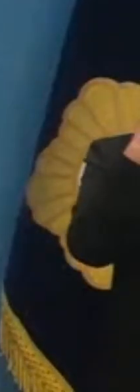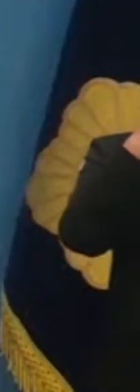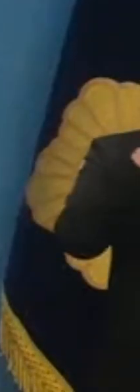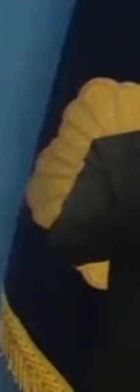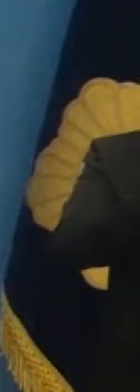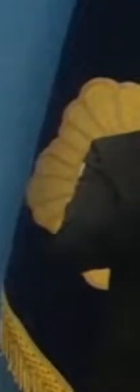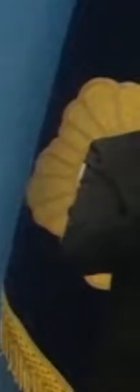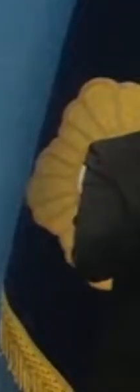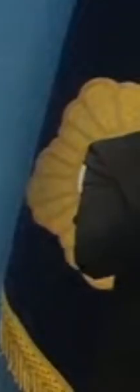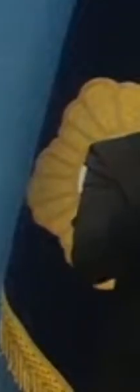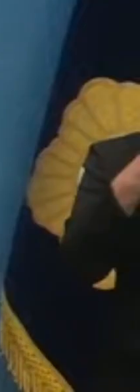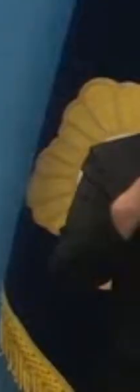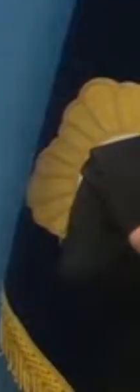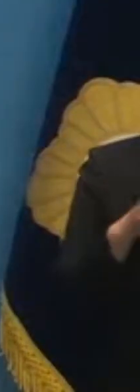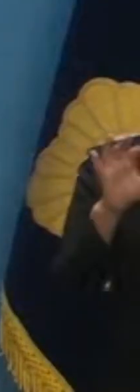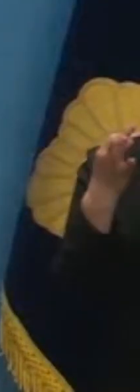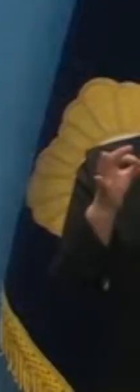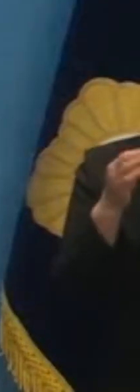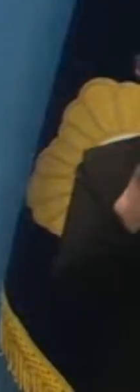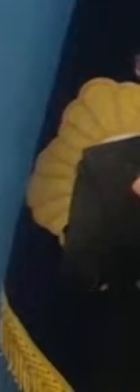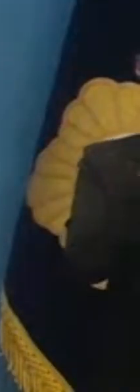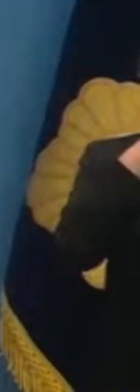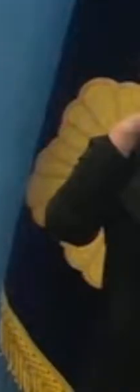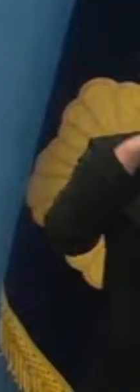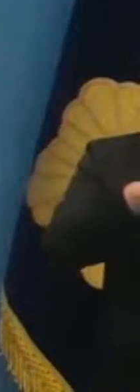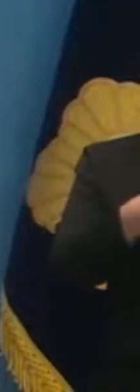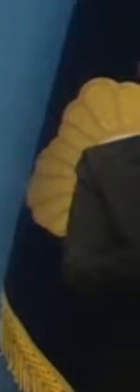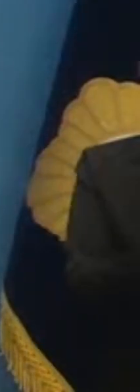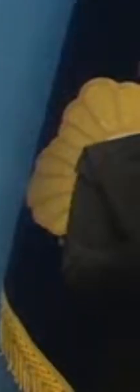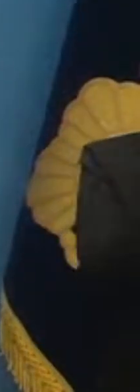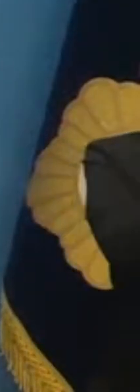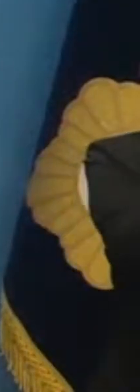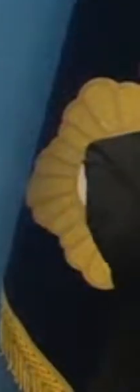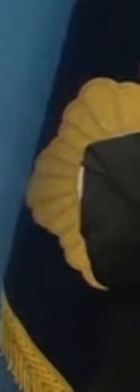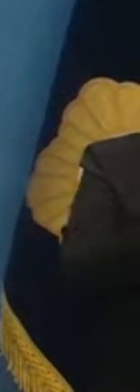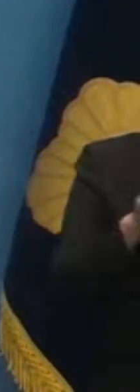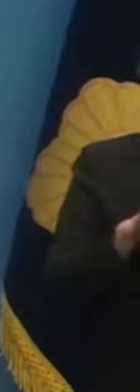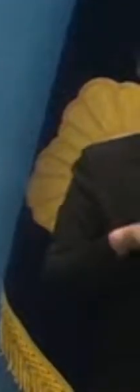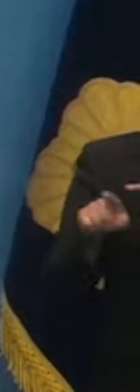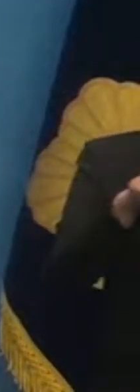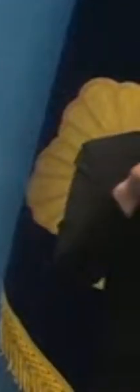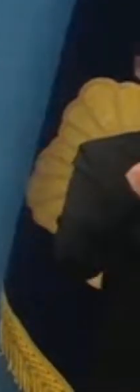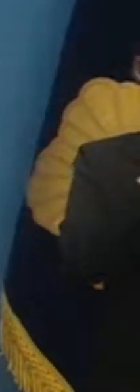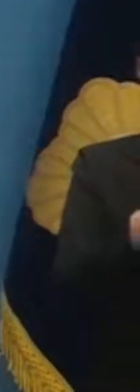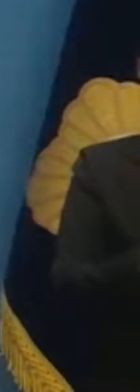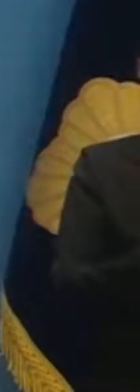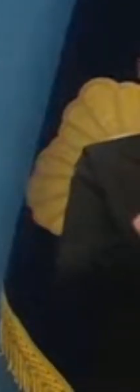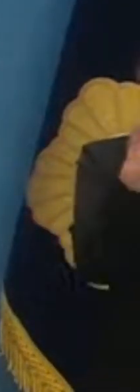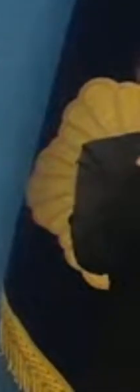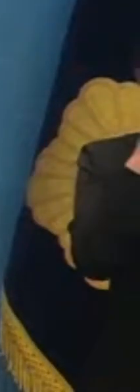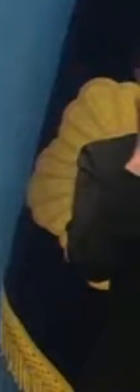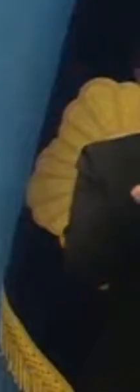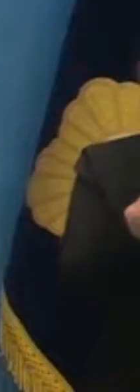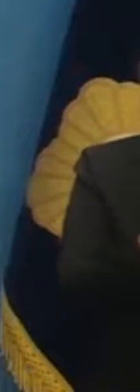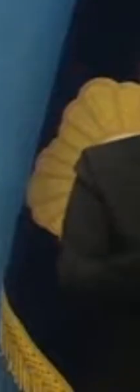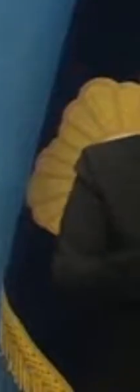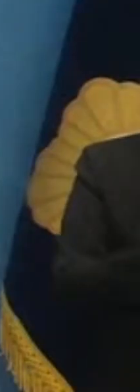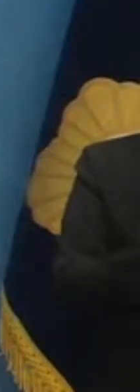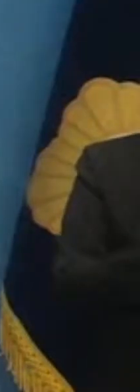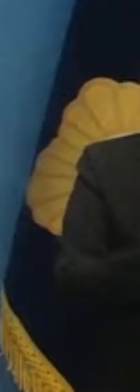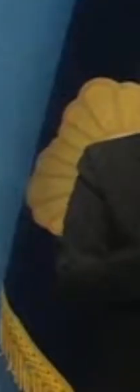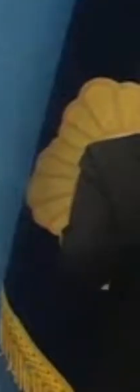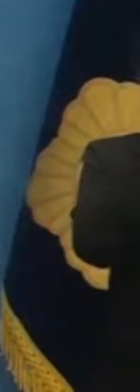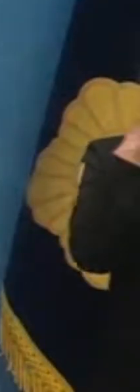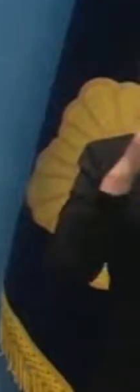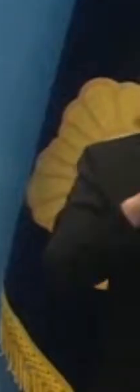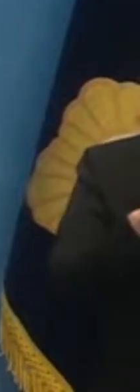결과를 인용하여 김문수 후보가 서울 지역에서 이재명 후보를 앞섰다고 했습니다. 해당 조사는 편향적 문항 설계 등 여론